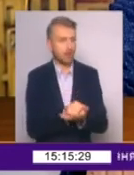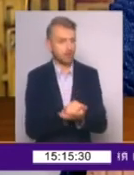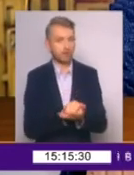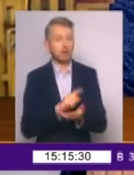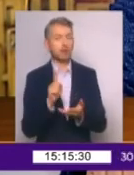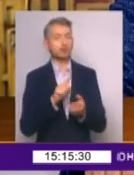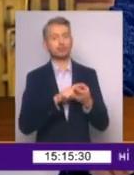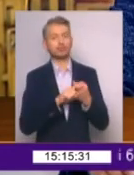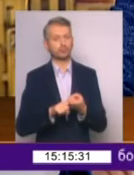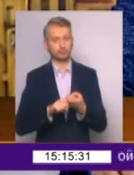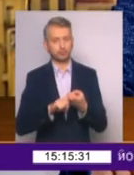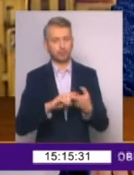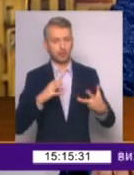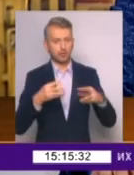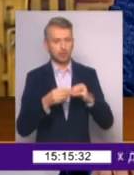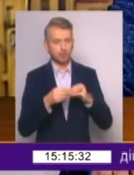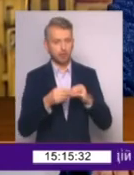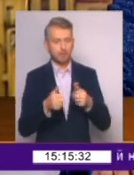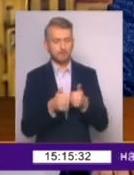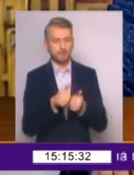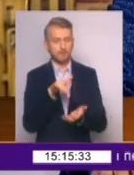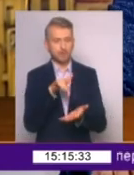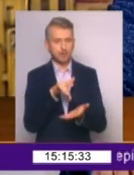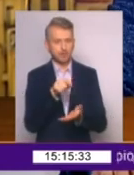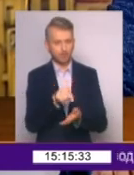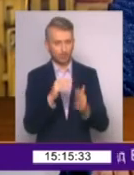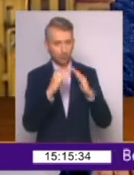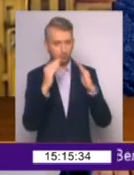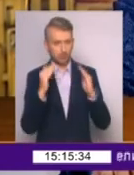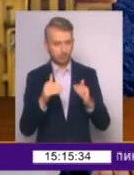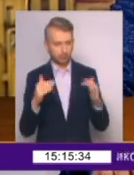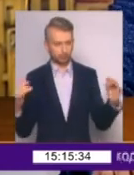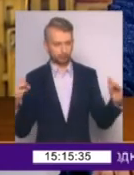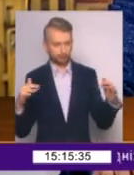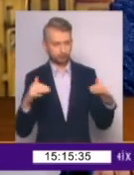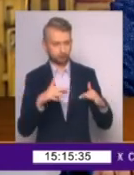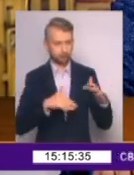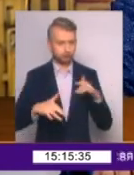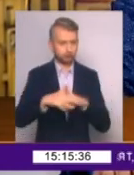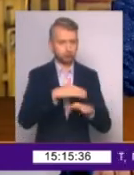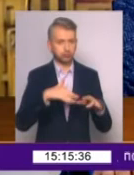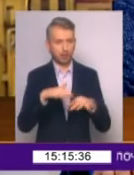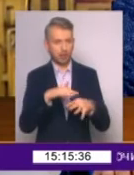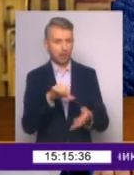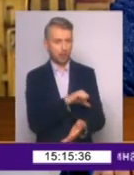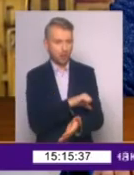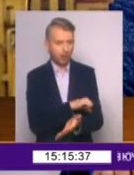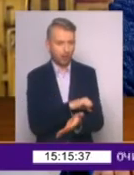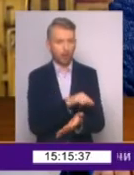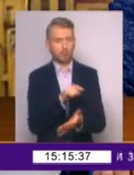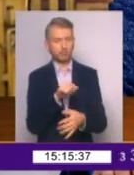породжувало зборище біля цього приміщення наркозалежних. Ми розуміємо, це люди хворі, їм дійсно треба лікувати, а